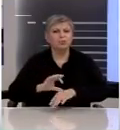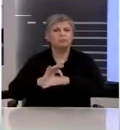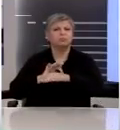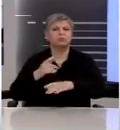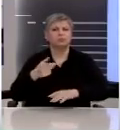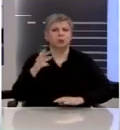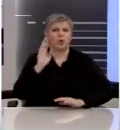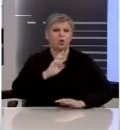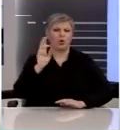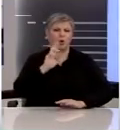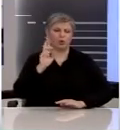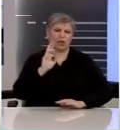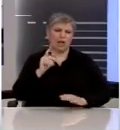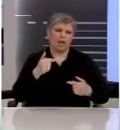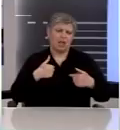αυτό.